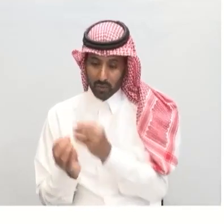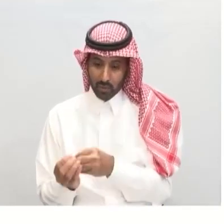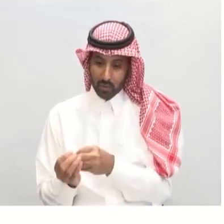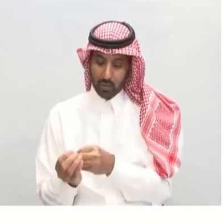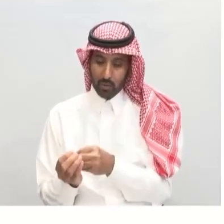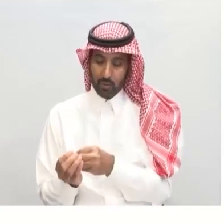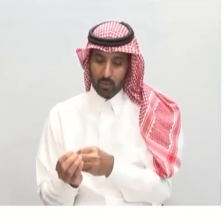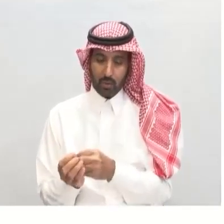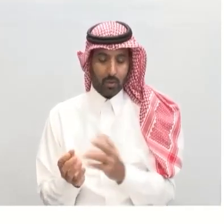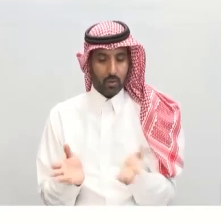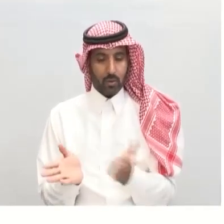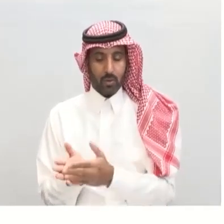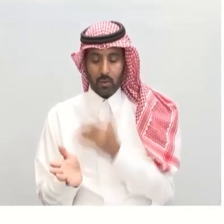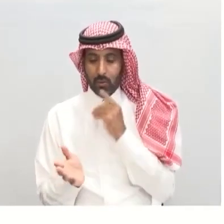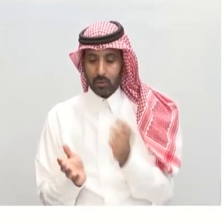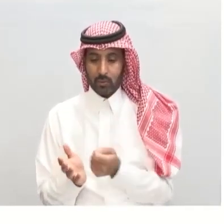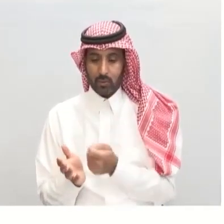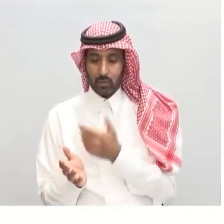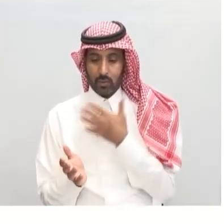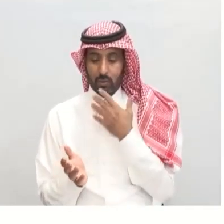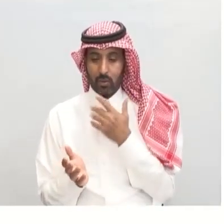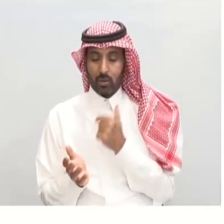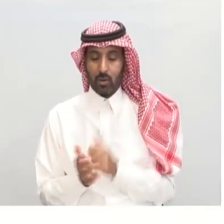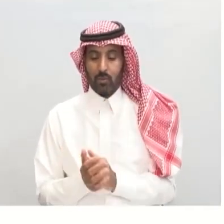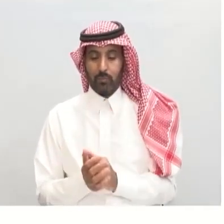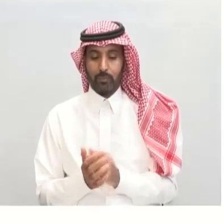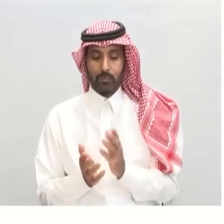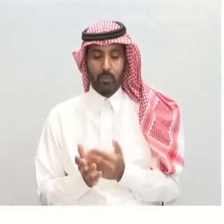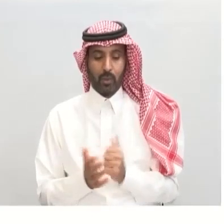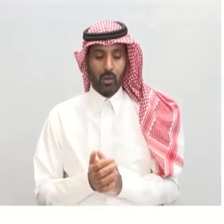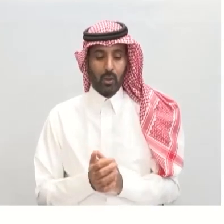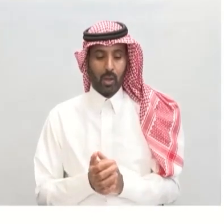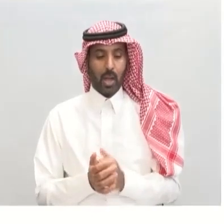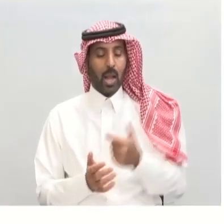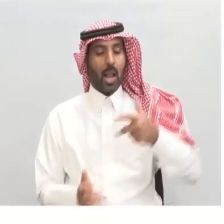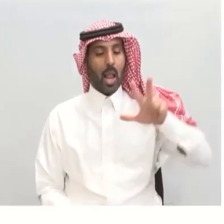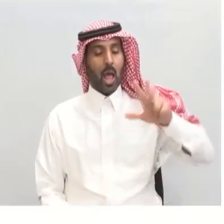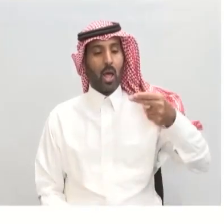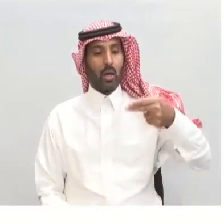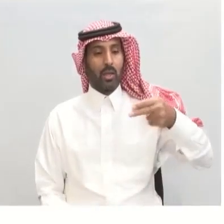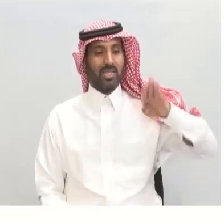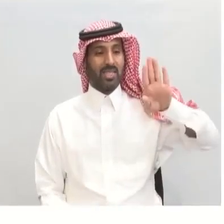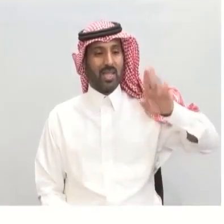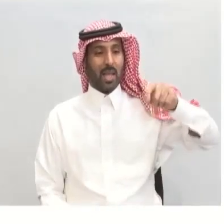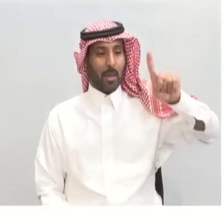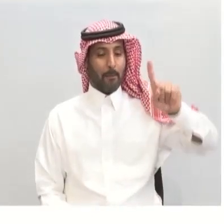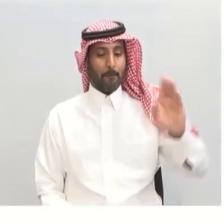وكذا وكان مما يكتب عليه العسب واللخاف والرقاع